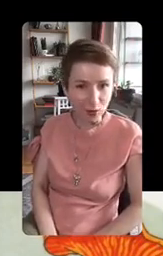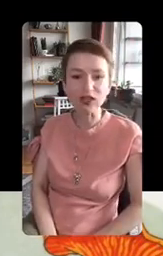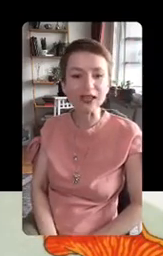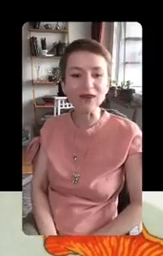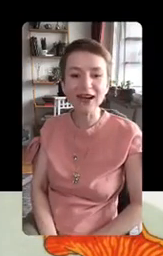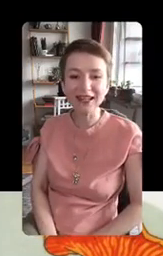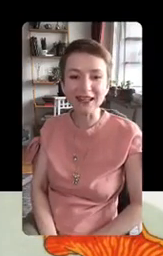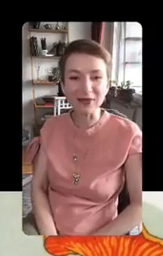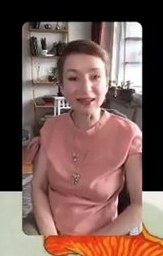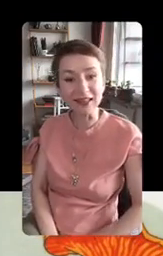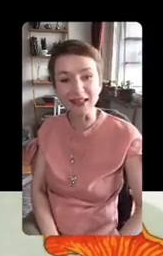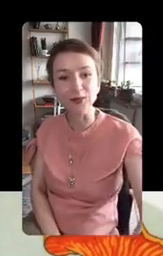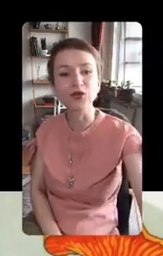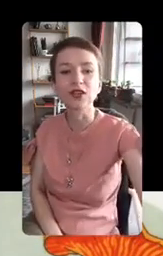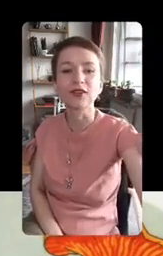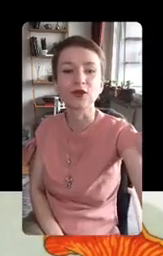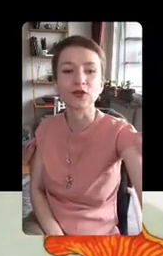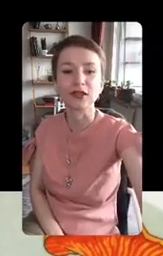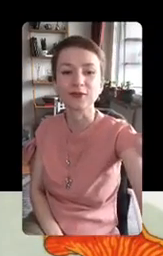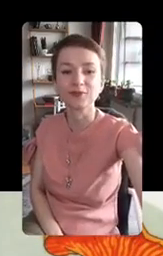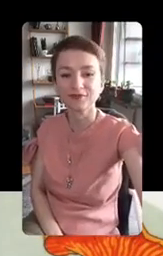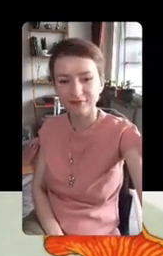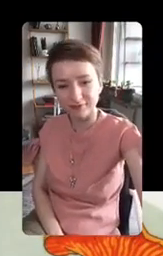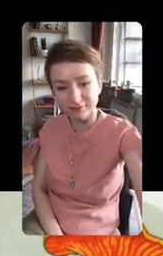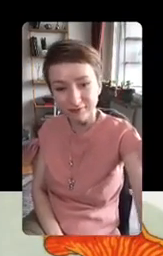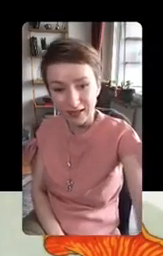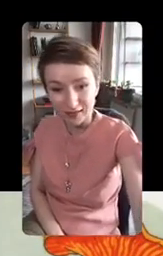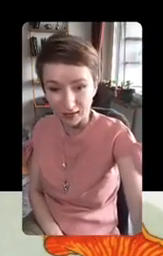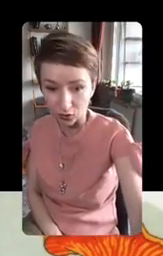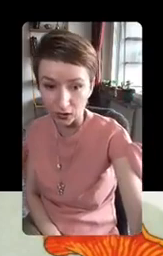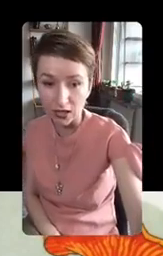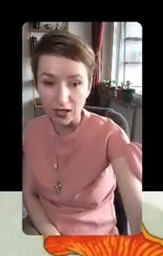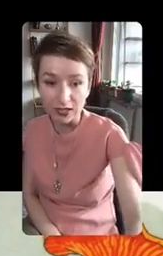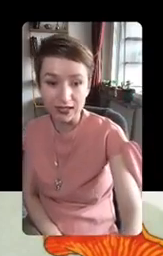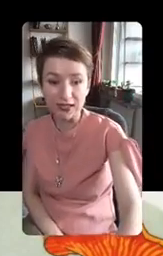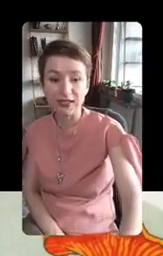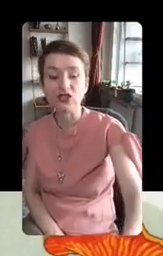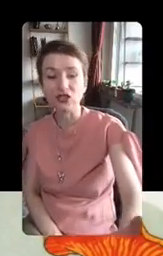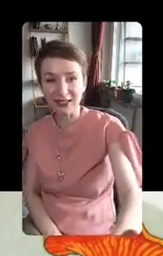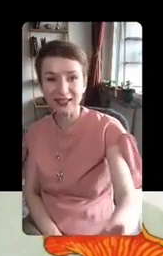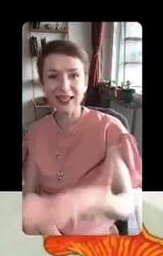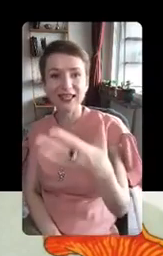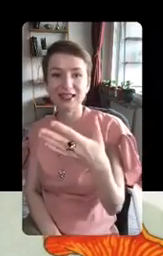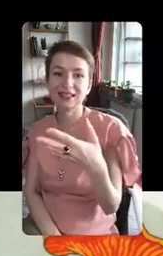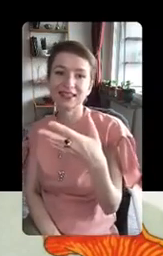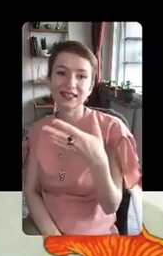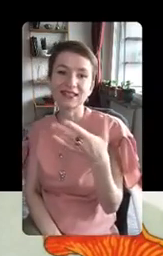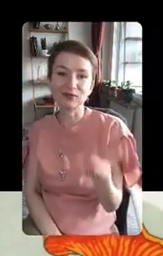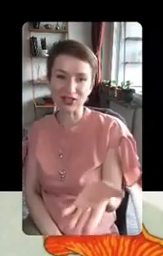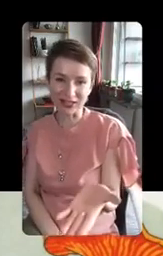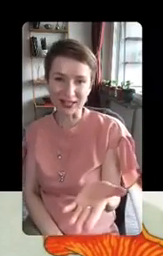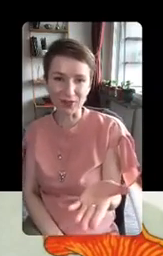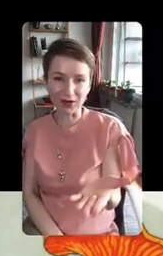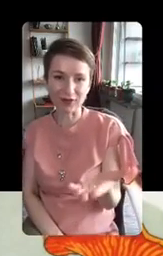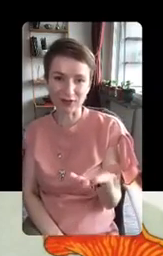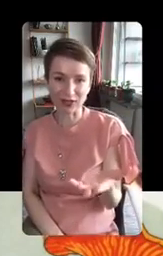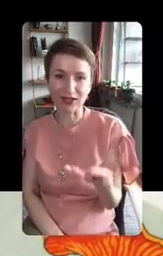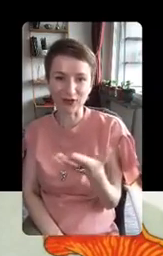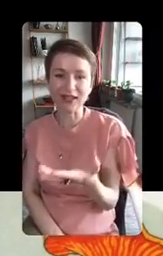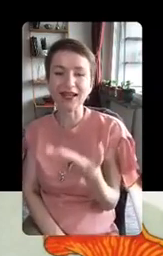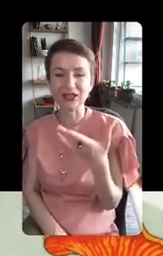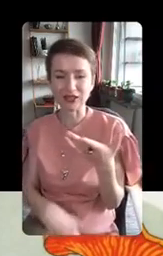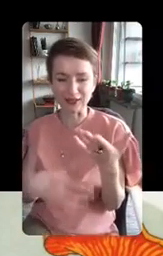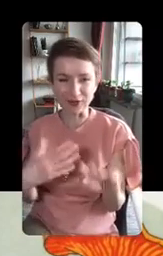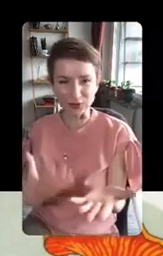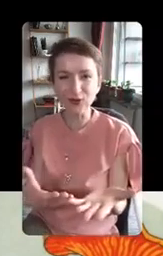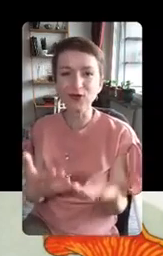какая, какие маленькие-маленькие грибочки вокруг них. Так вот, сейчас с изображениями вот